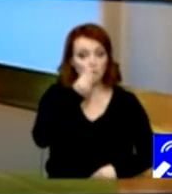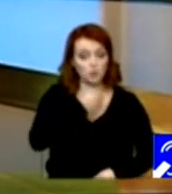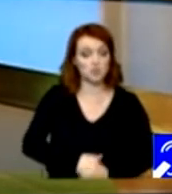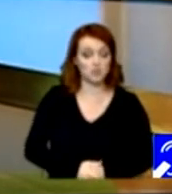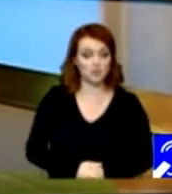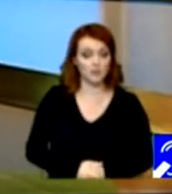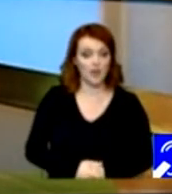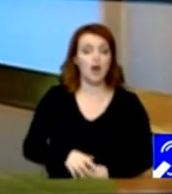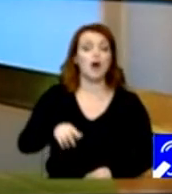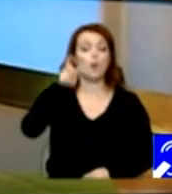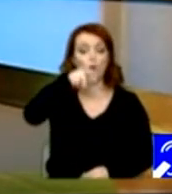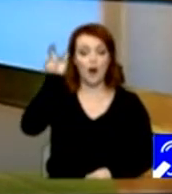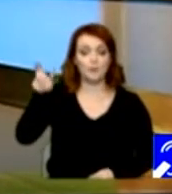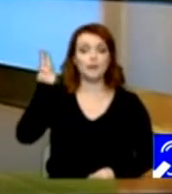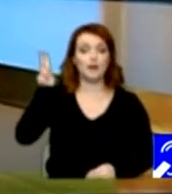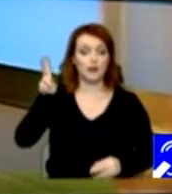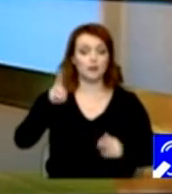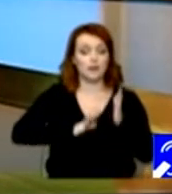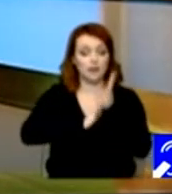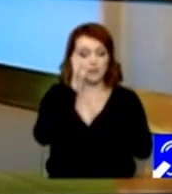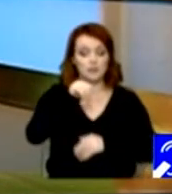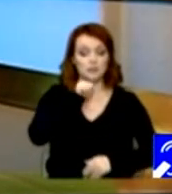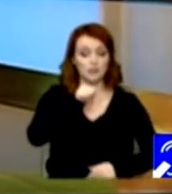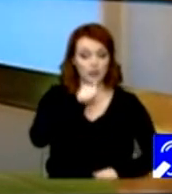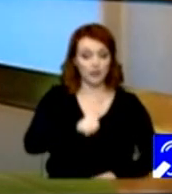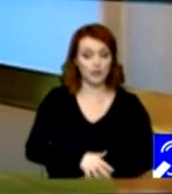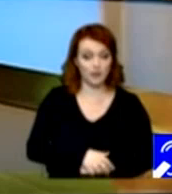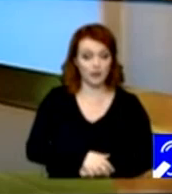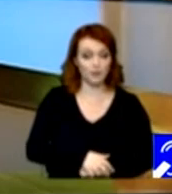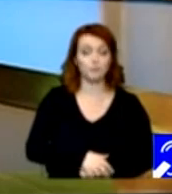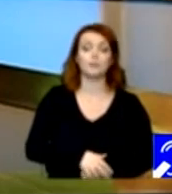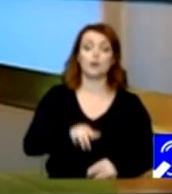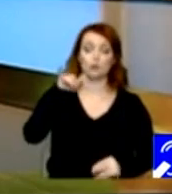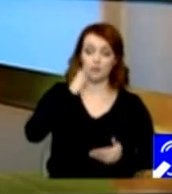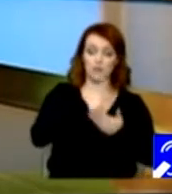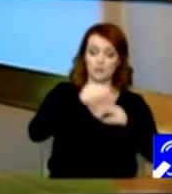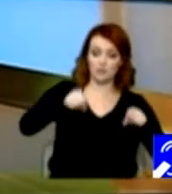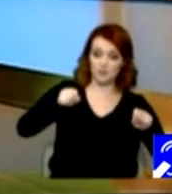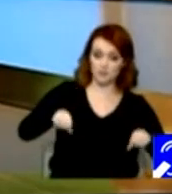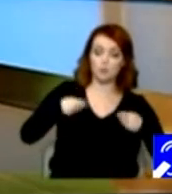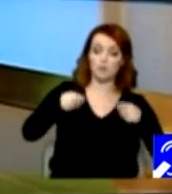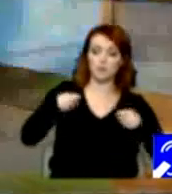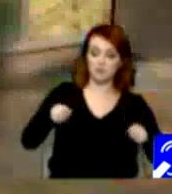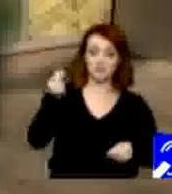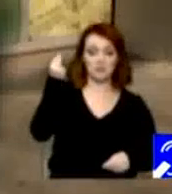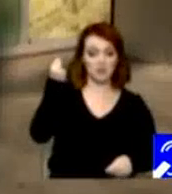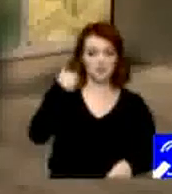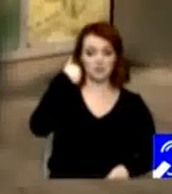Republica Moldova care au investit în tehnologii moderne au noi oportunități de export la prețuri avantajoase